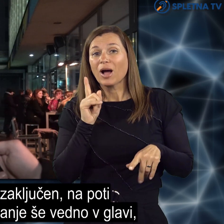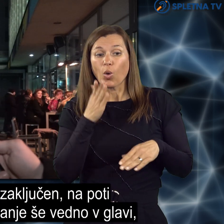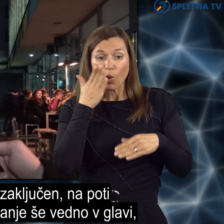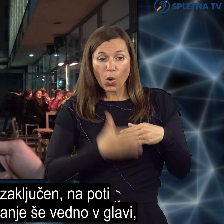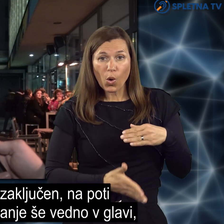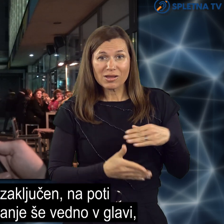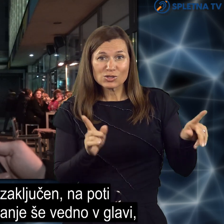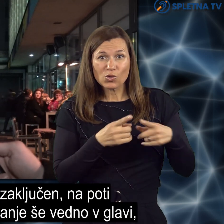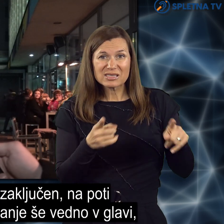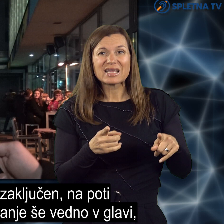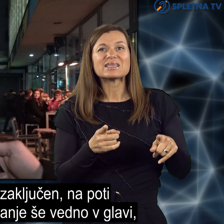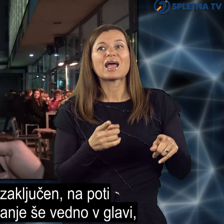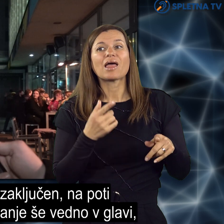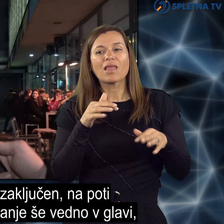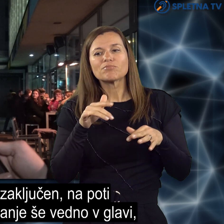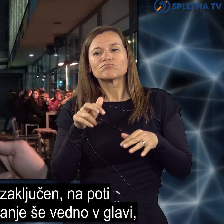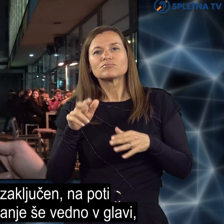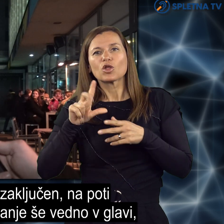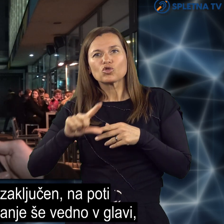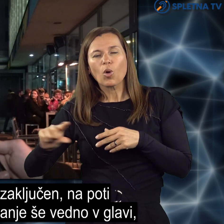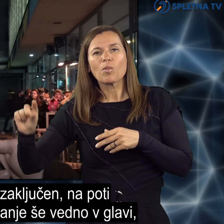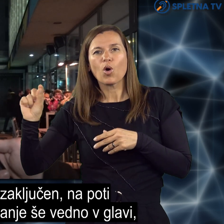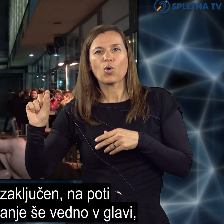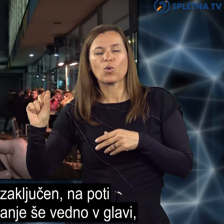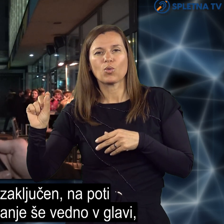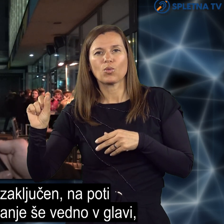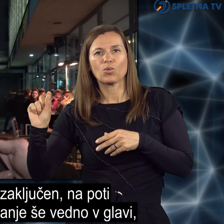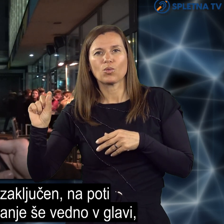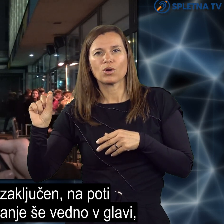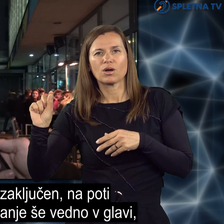bil koncert zaključen, na poti domov, kaki